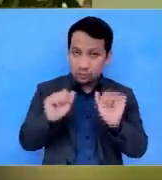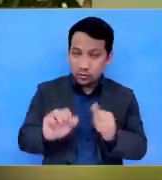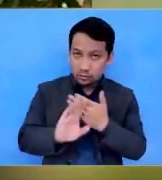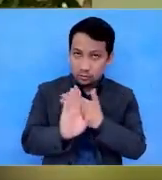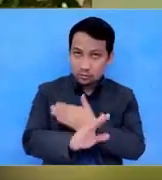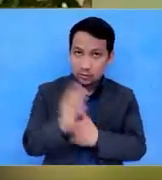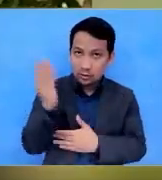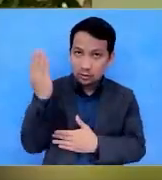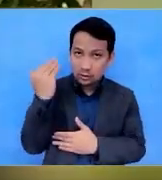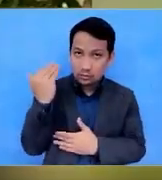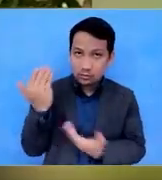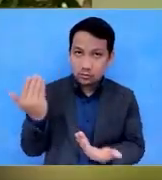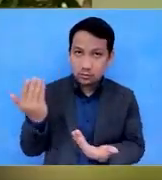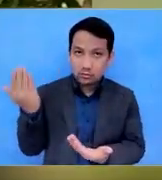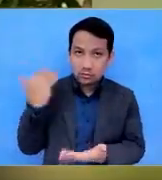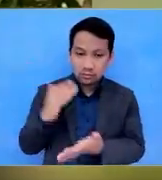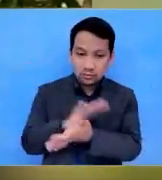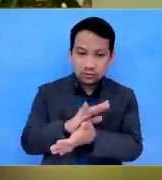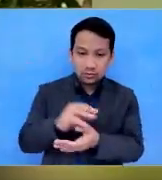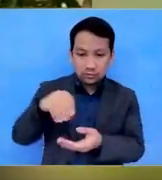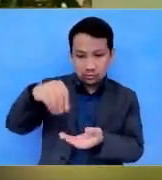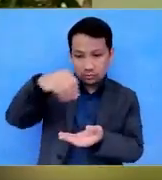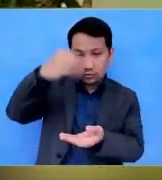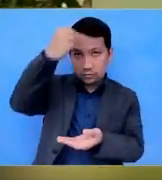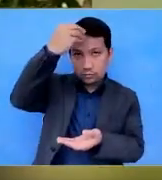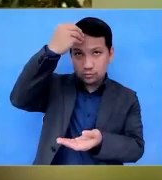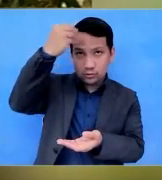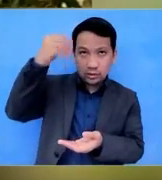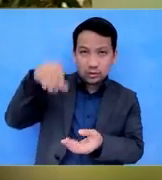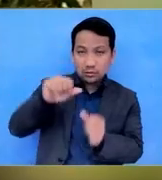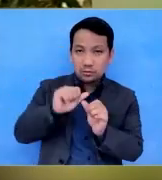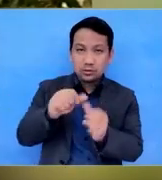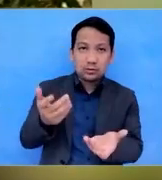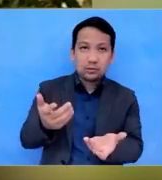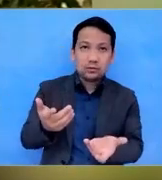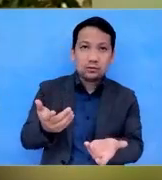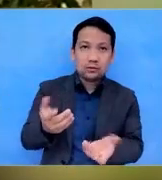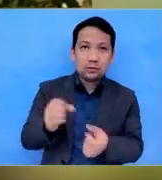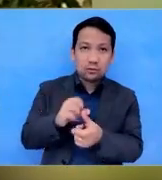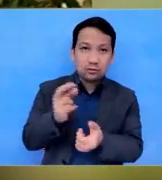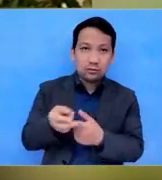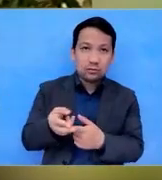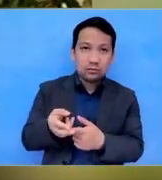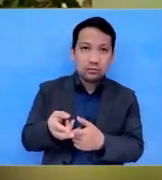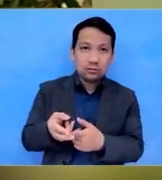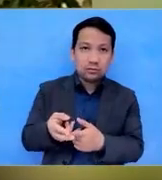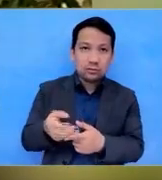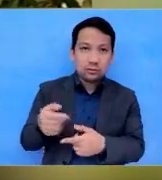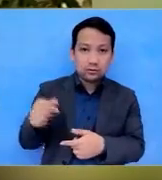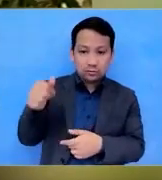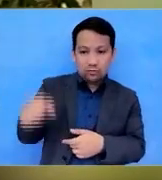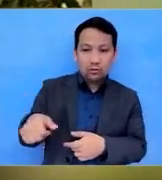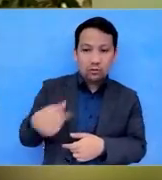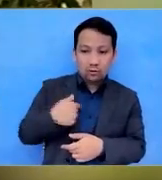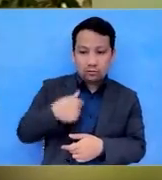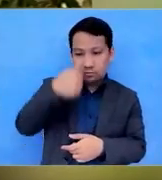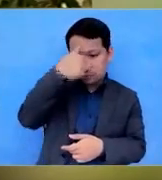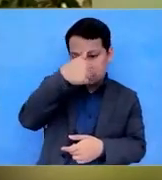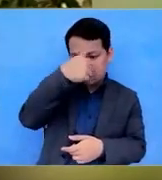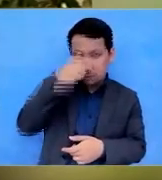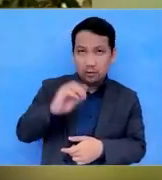dating nakagawaan noong pandemic, yung nagsisprinkle nga ng abo sa ulo o di kaya ay self-imposed yung cross? May ganong option ba?